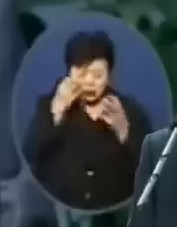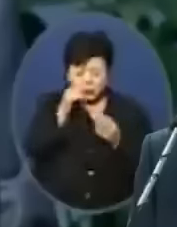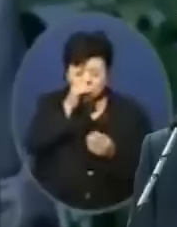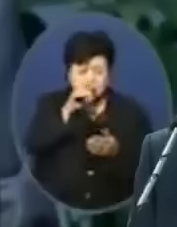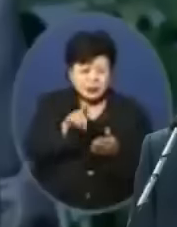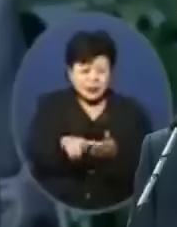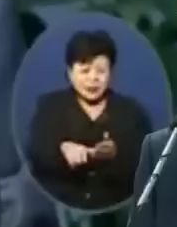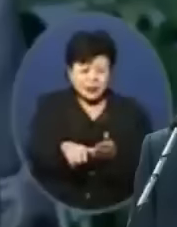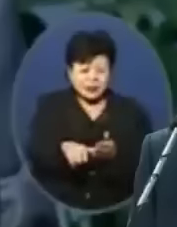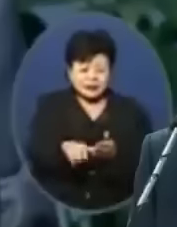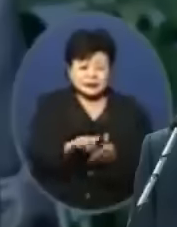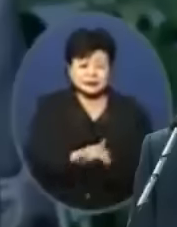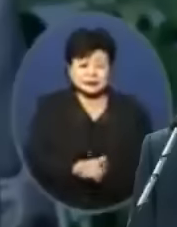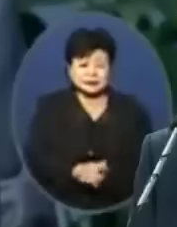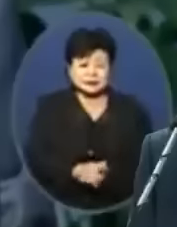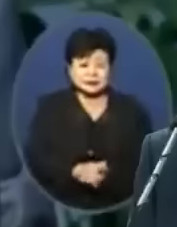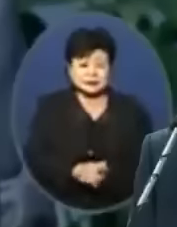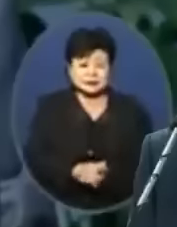때